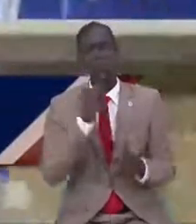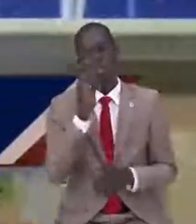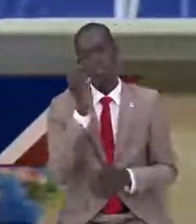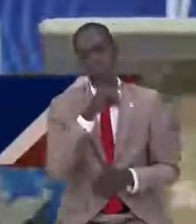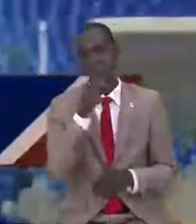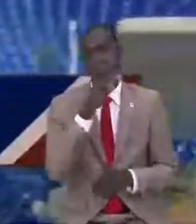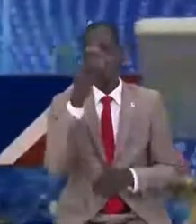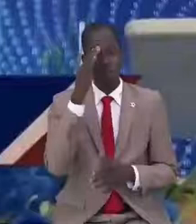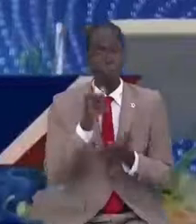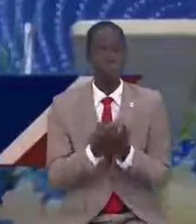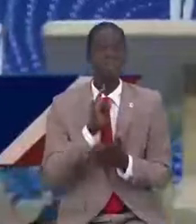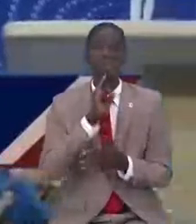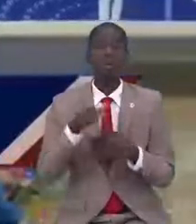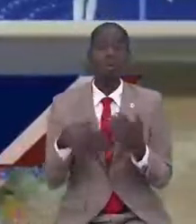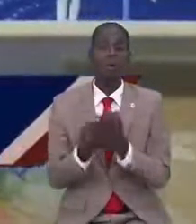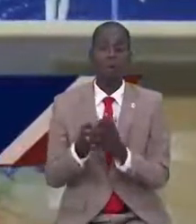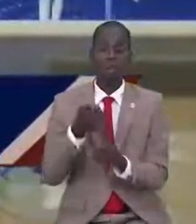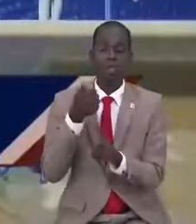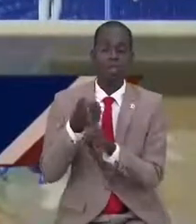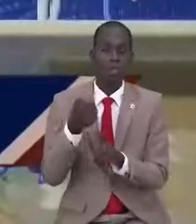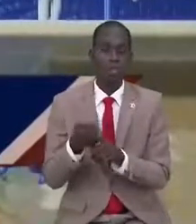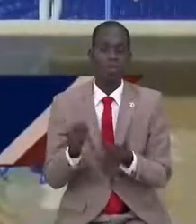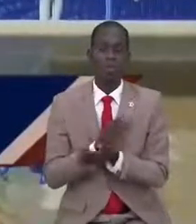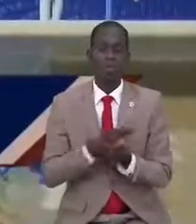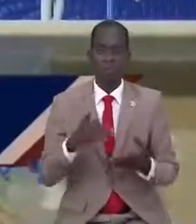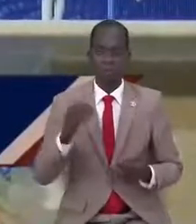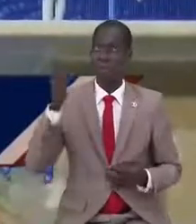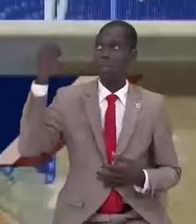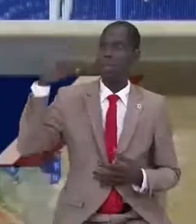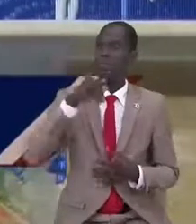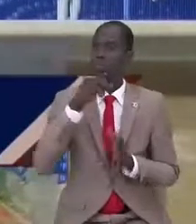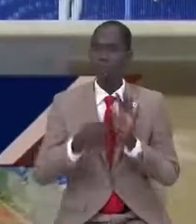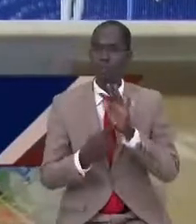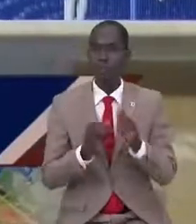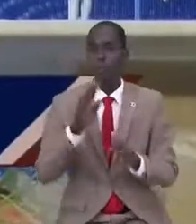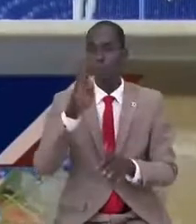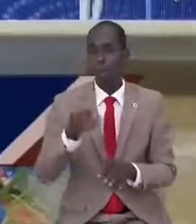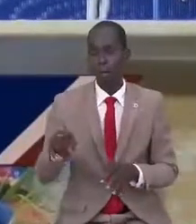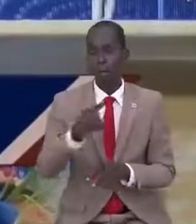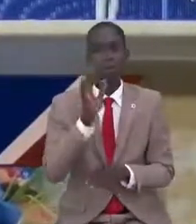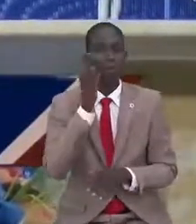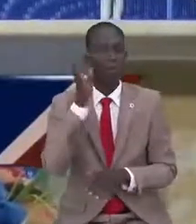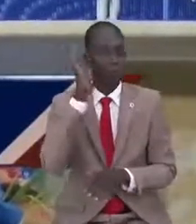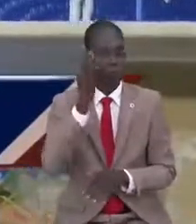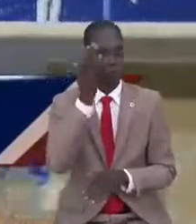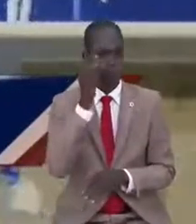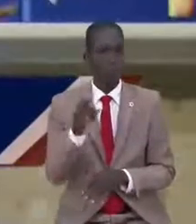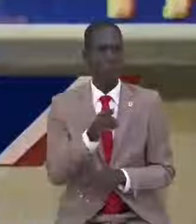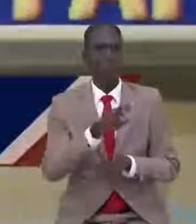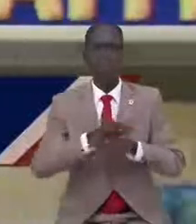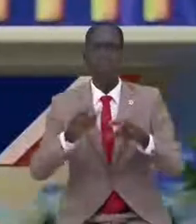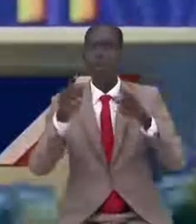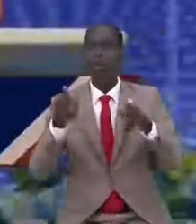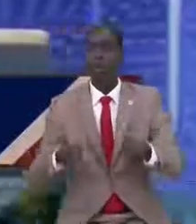que ça, c'est une illusion. La vie ne monte pas. C'est à leur fruit que vous les